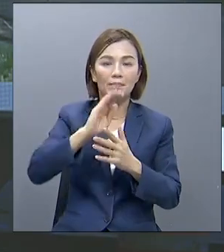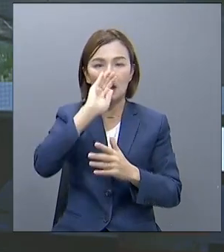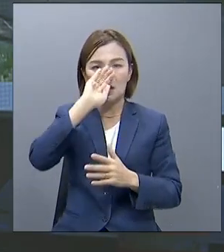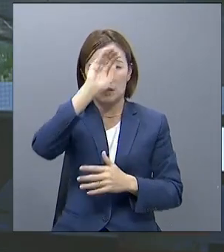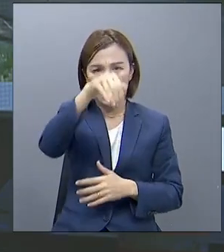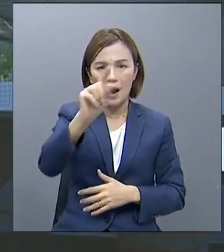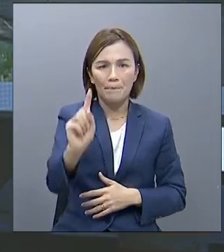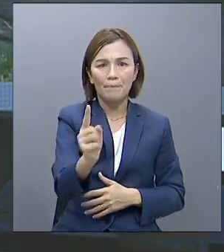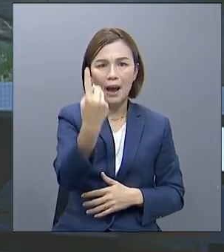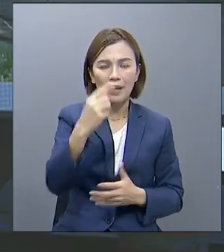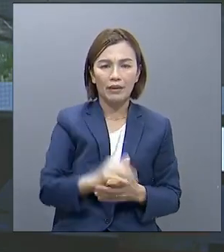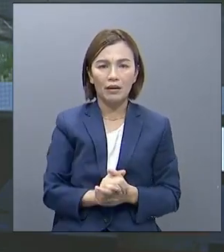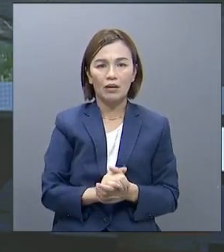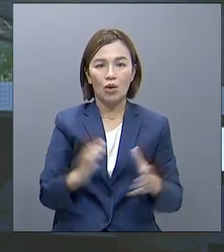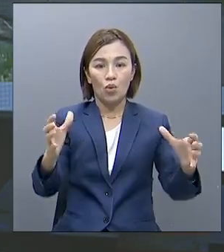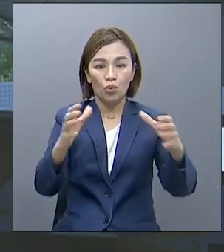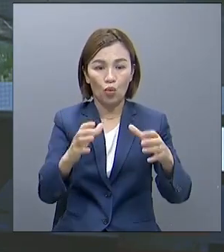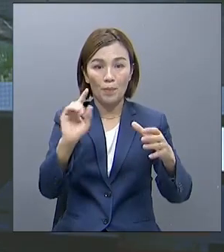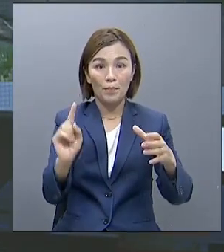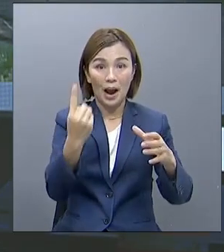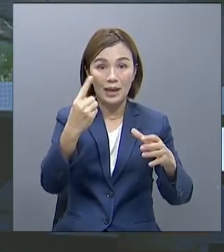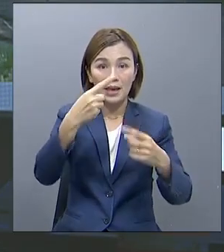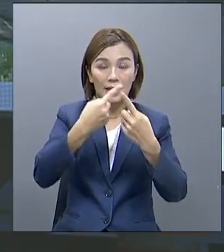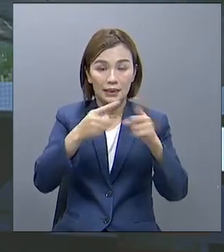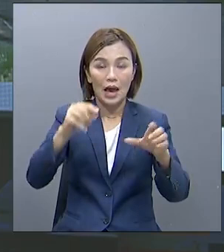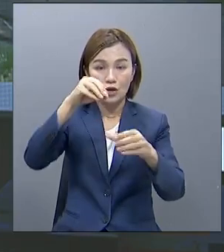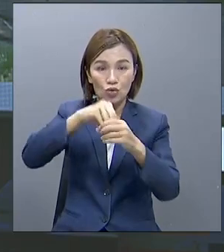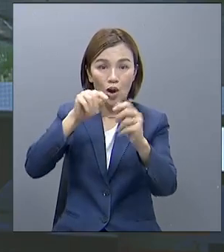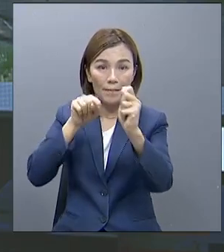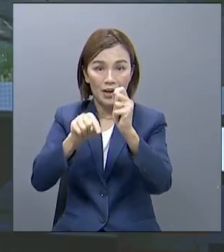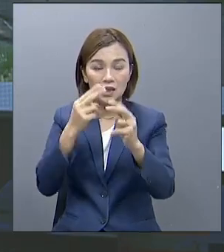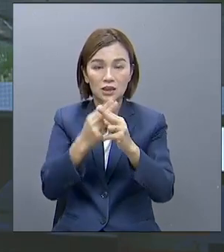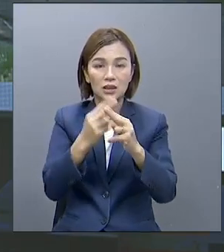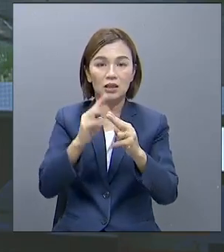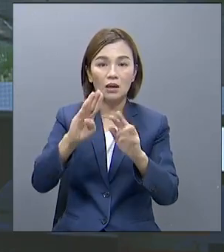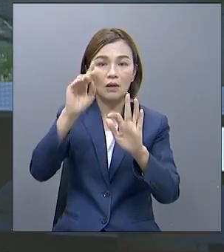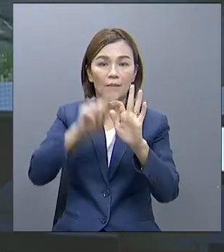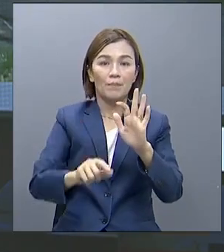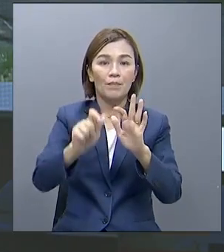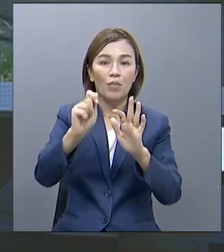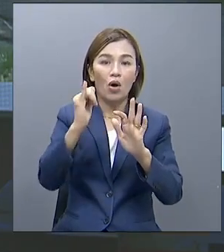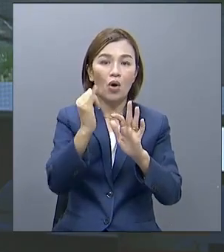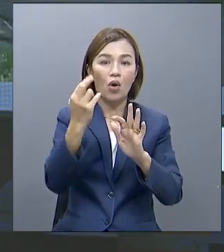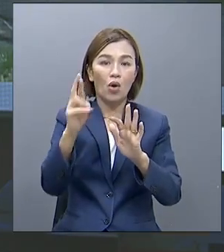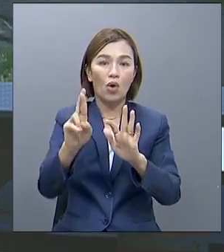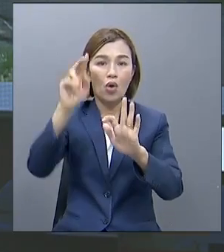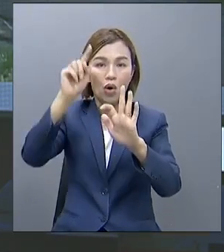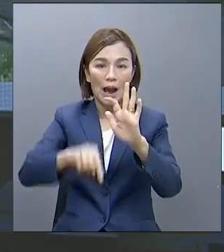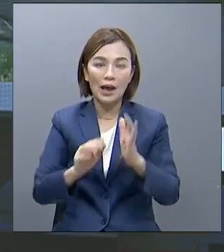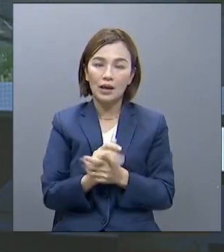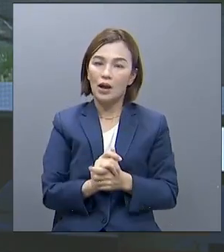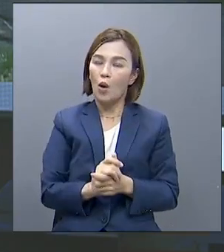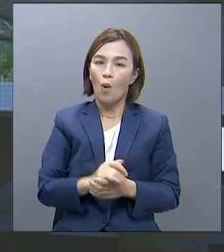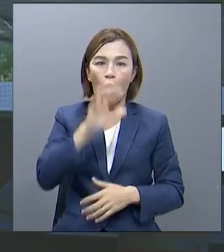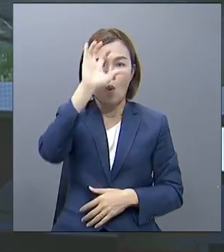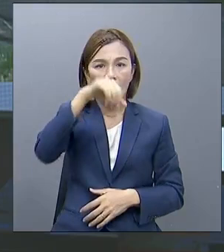ค่ะไม่ใช่แก๊งเดิมนะคะเป็นอีกหนึ่งแก๊งแต่อยู่ในอำเภอบ่อไร่เหมือนกันค่ะเขาบอกว่าตอนนี้เนี่ยมีอาการตกมันแล้วก็ทะเล